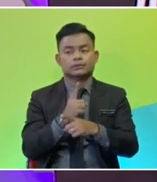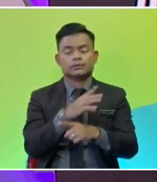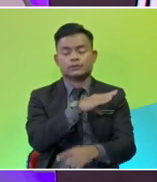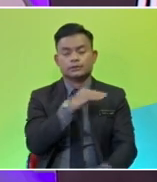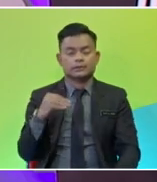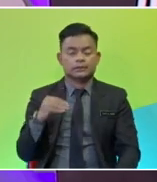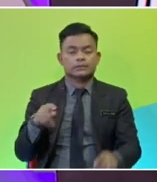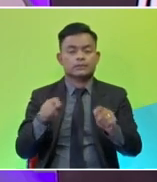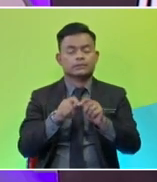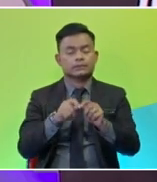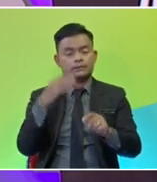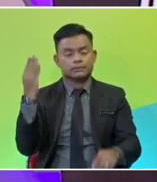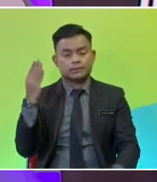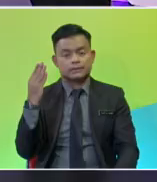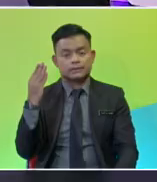kita akan berikan dengan